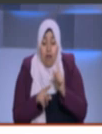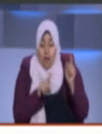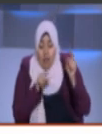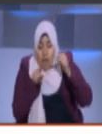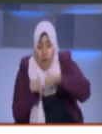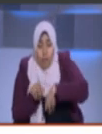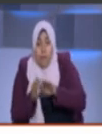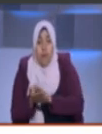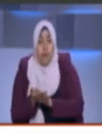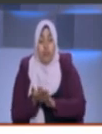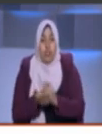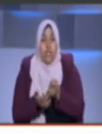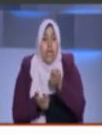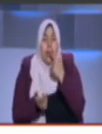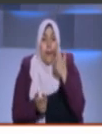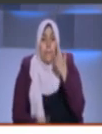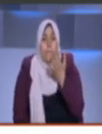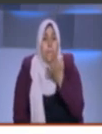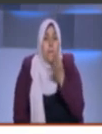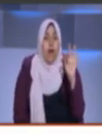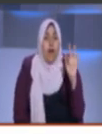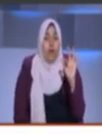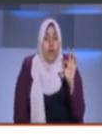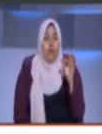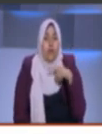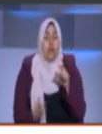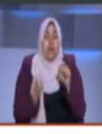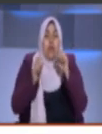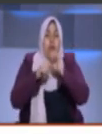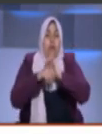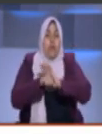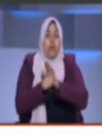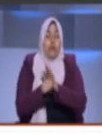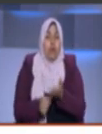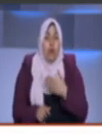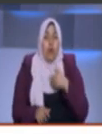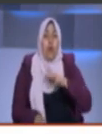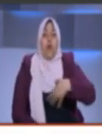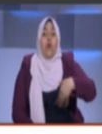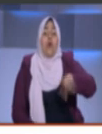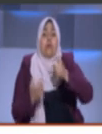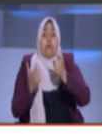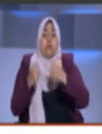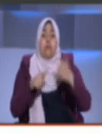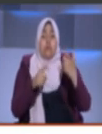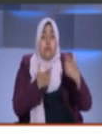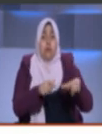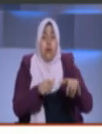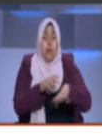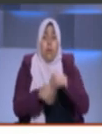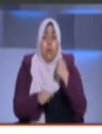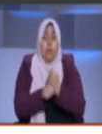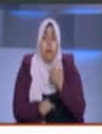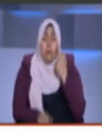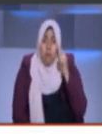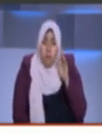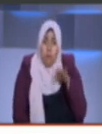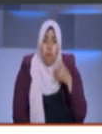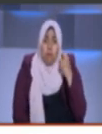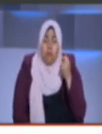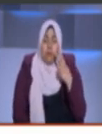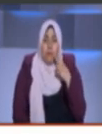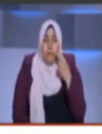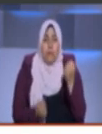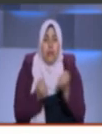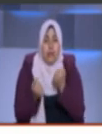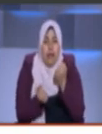علاج معروف لفيروس كورونا، فكل دولة ربما يعني تجتهد